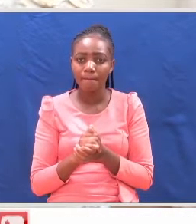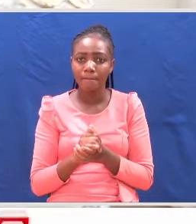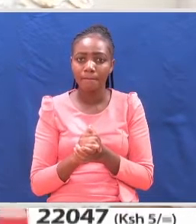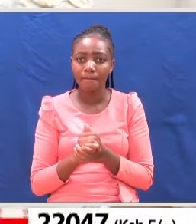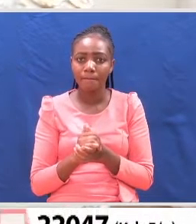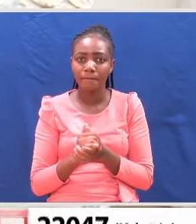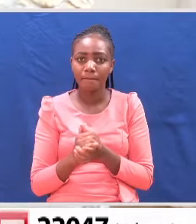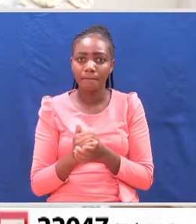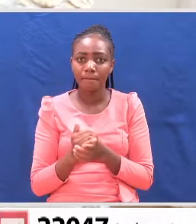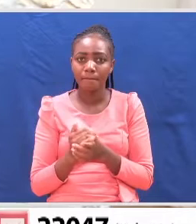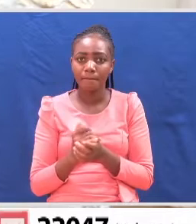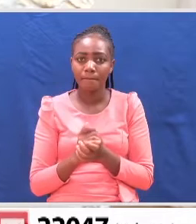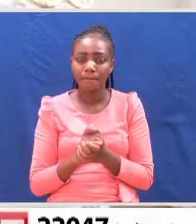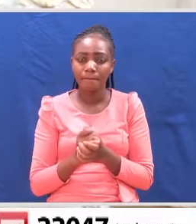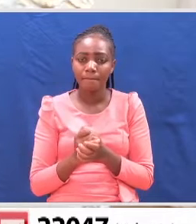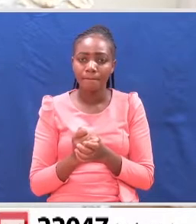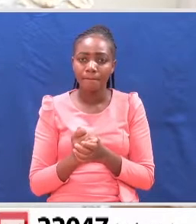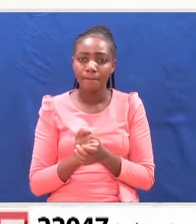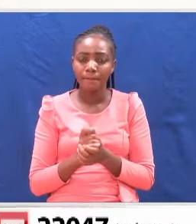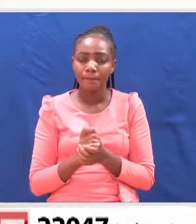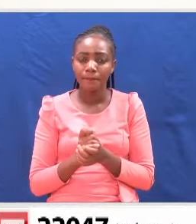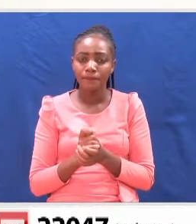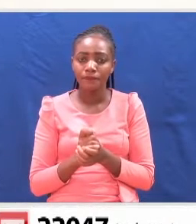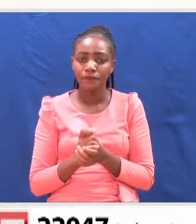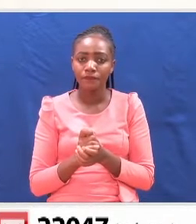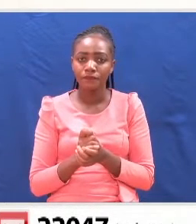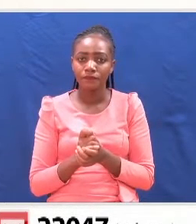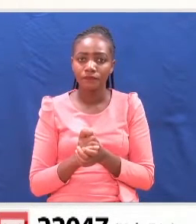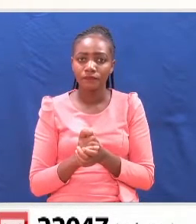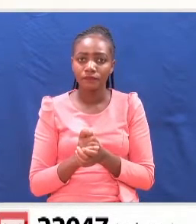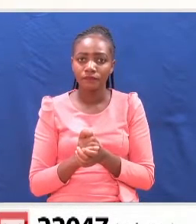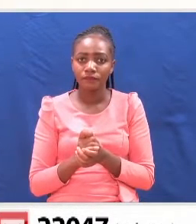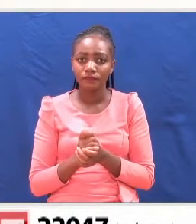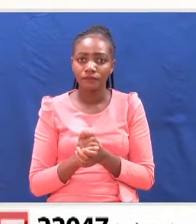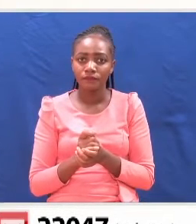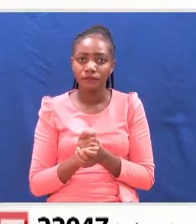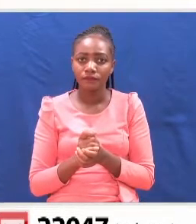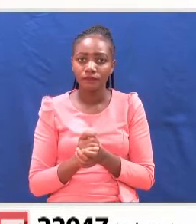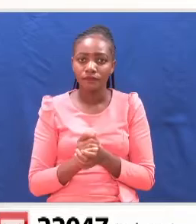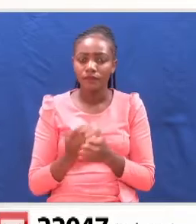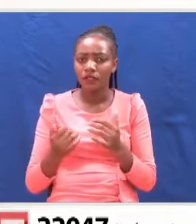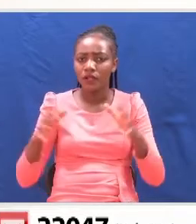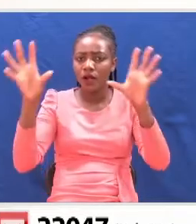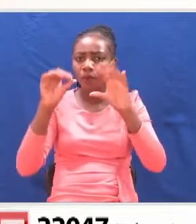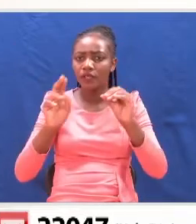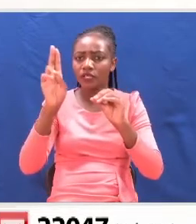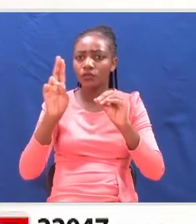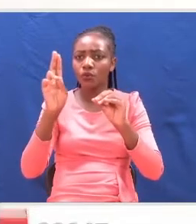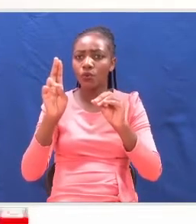katika njia iliyo sawa ama kufufua uchumi wetu? Nafikiri swala ambalo ile mheshimiwa rais